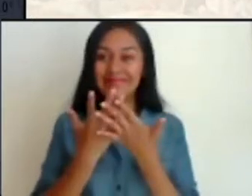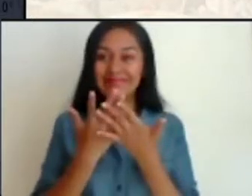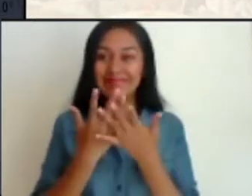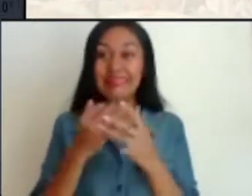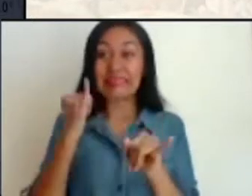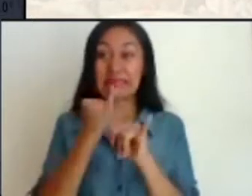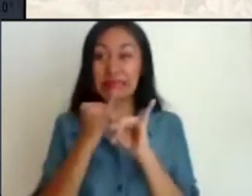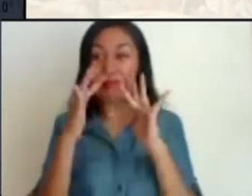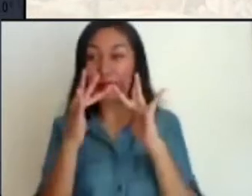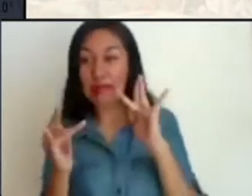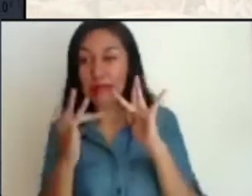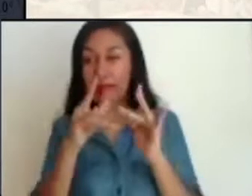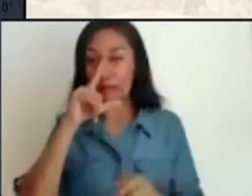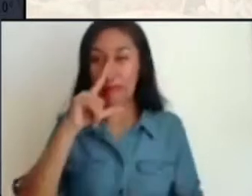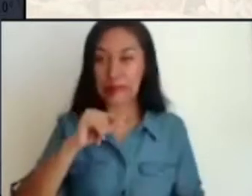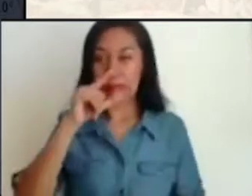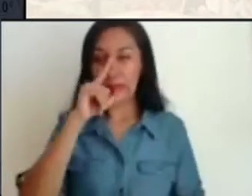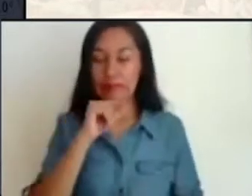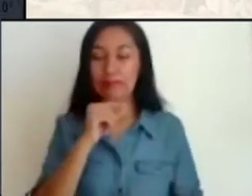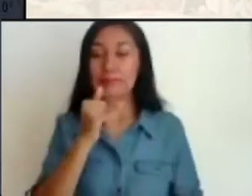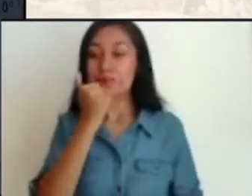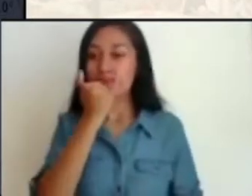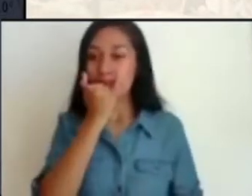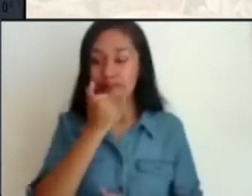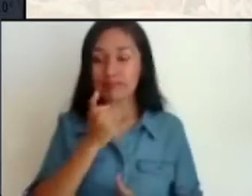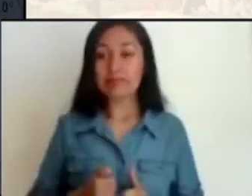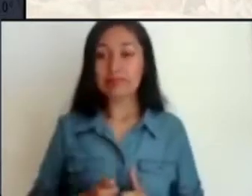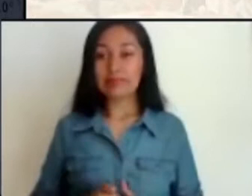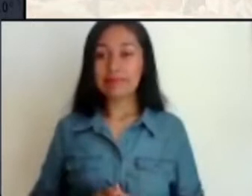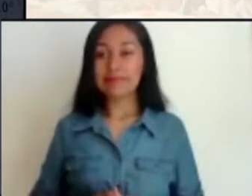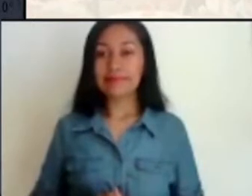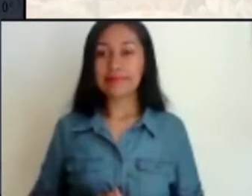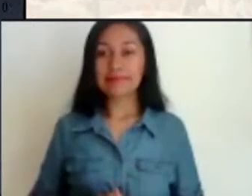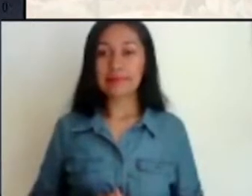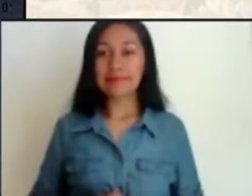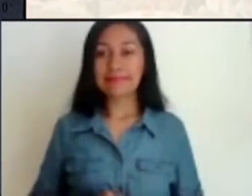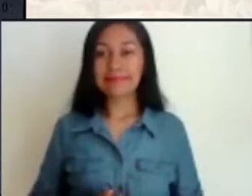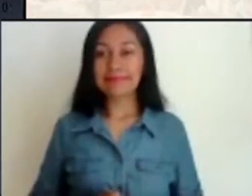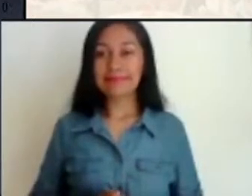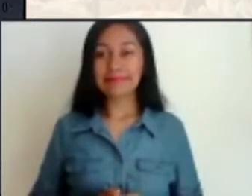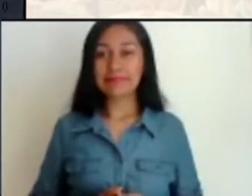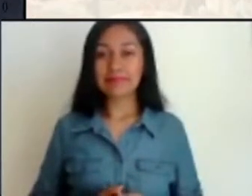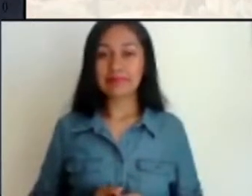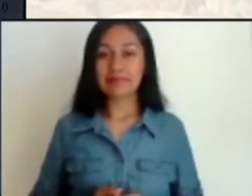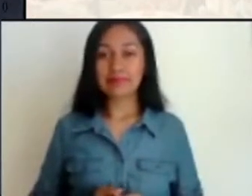Tutto leggibile nell'atto di la grande della città di Venezia.